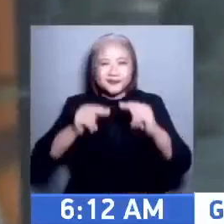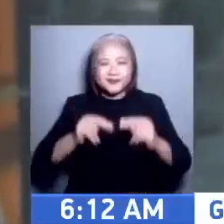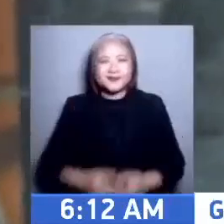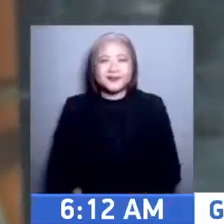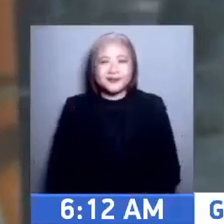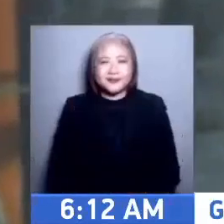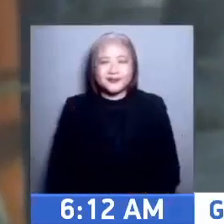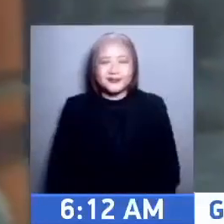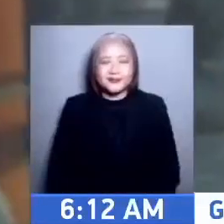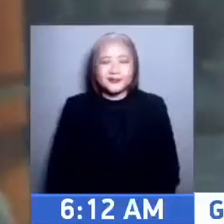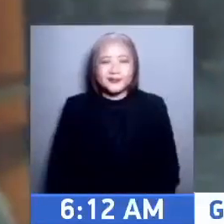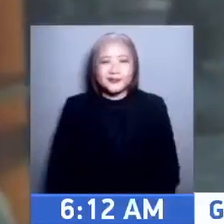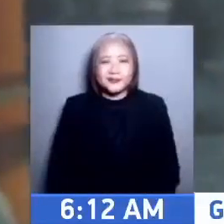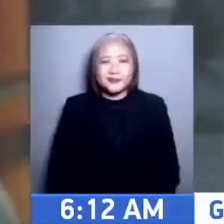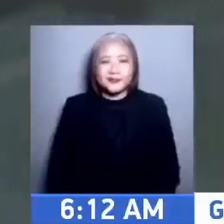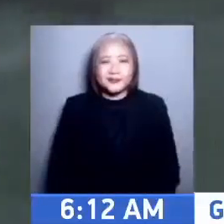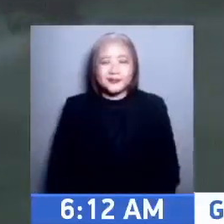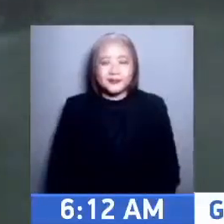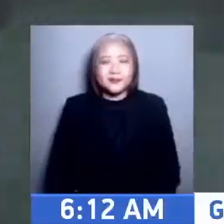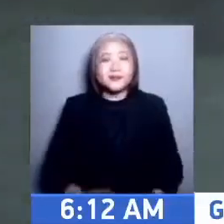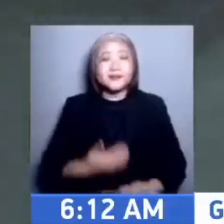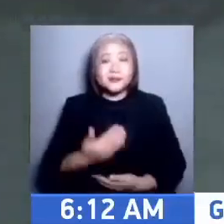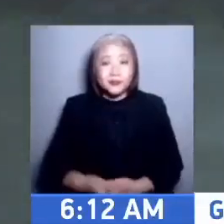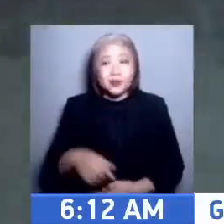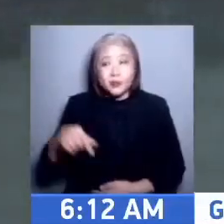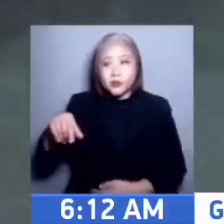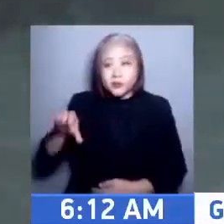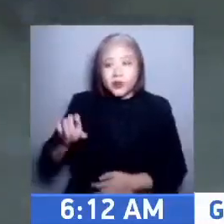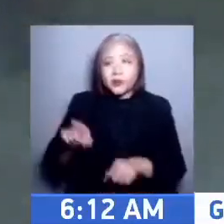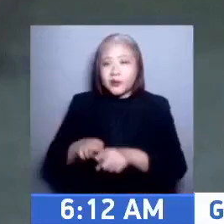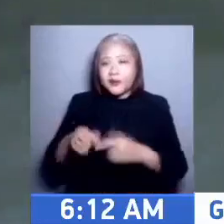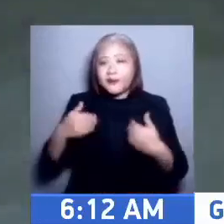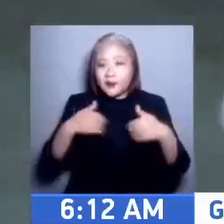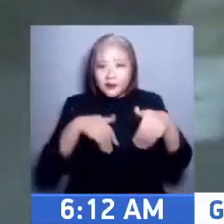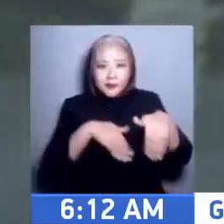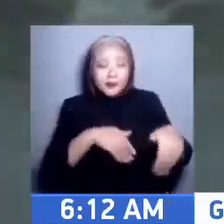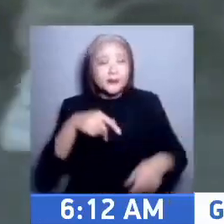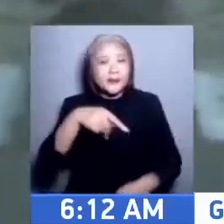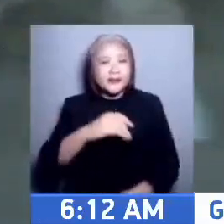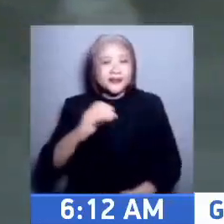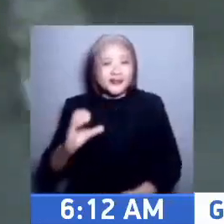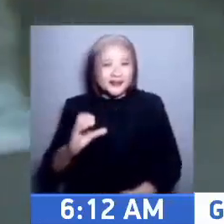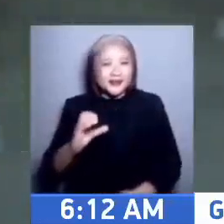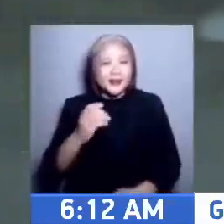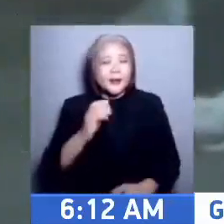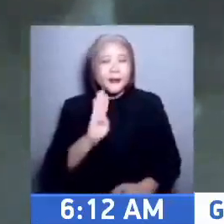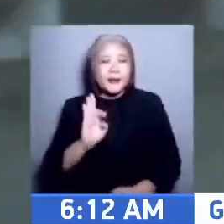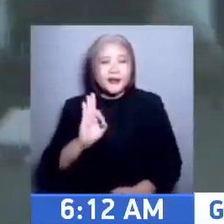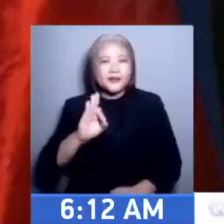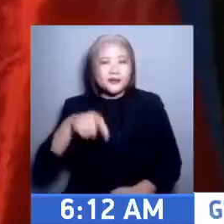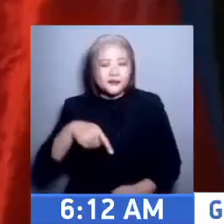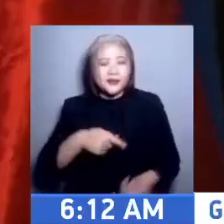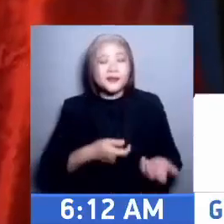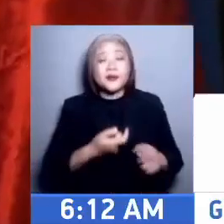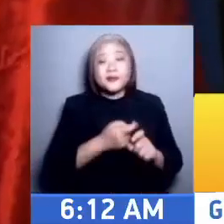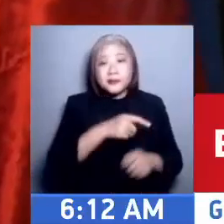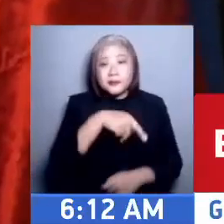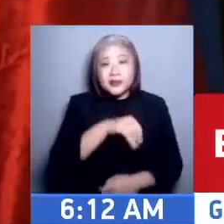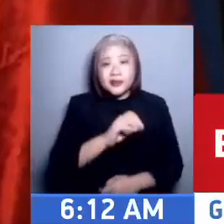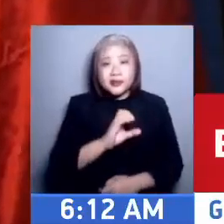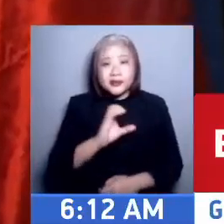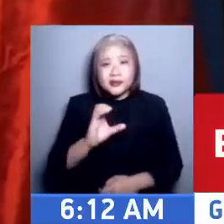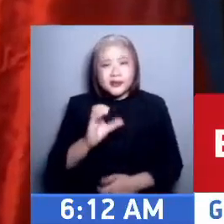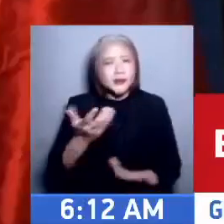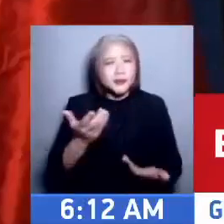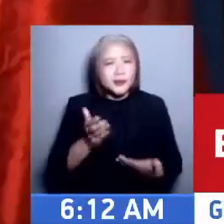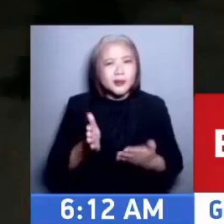Gaya sa Quezon City, nagkaroon rin ng motorcade ang Bureau of Fire Protection sa Pasay City. Nagmula sila sa PICC at ilan sa mga daraanan, ang Ross